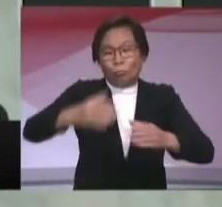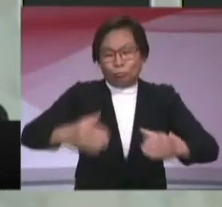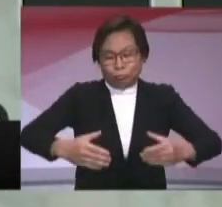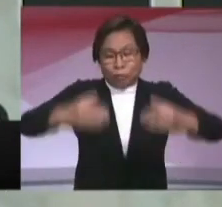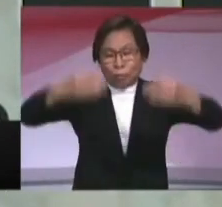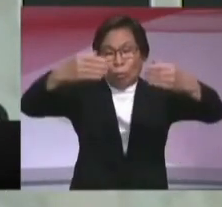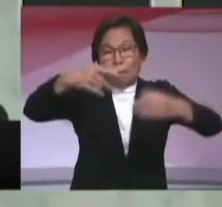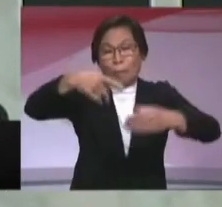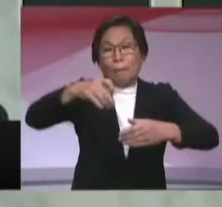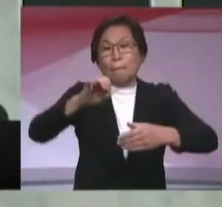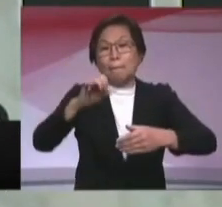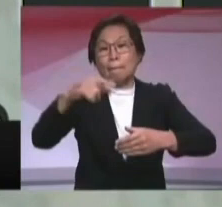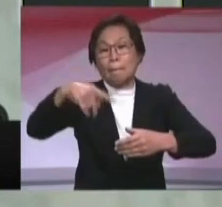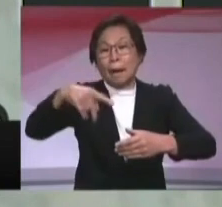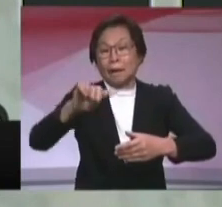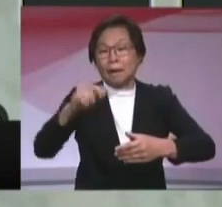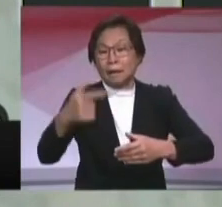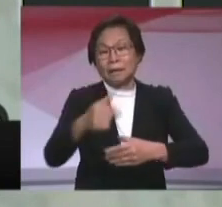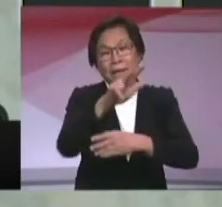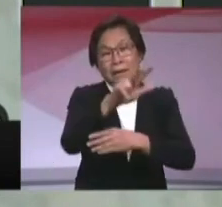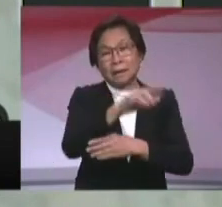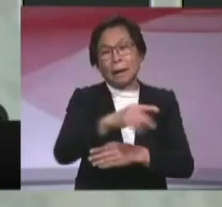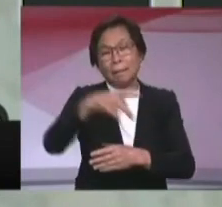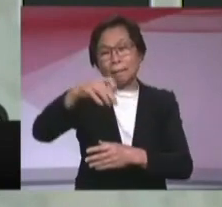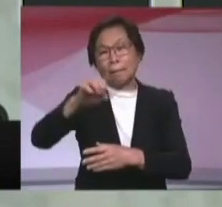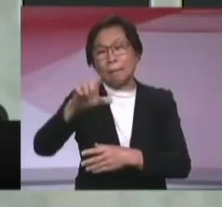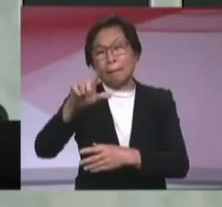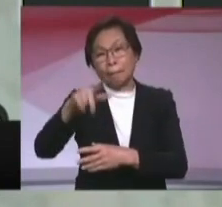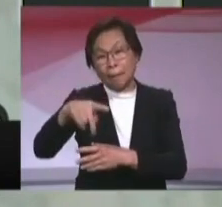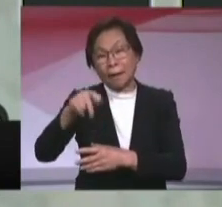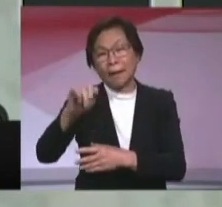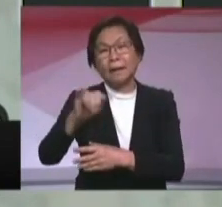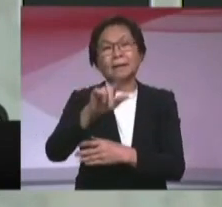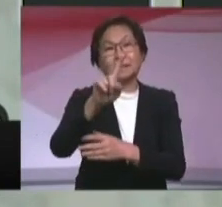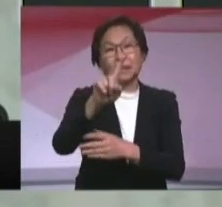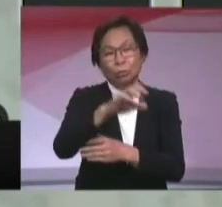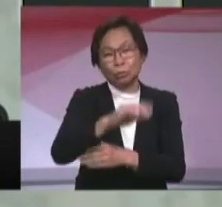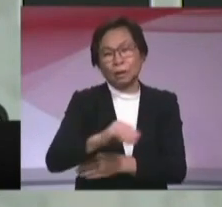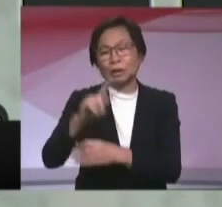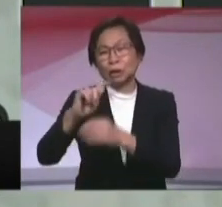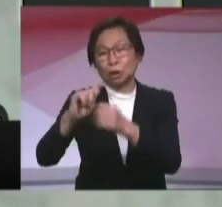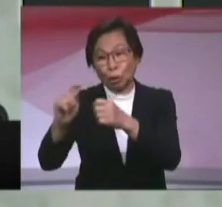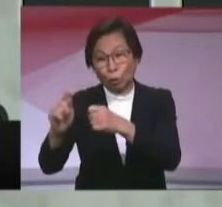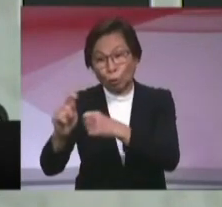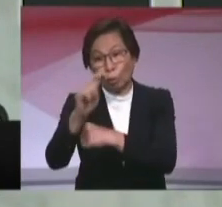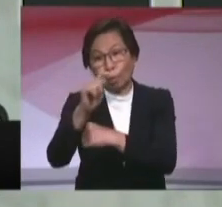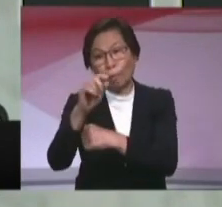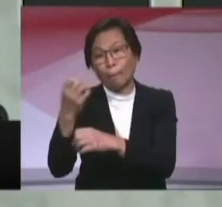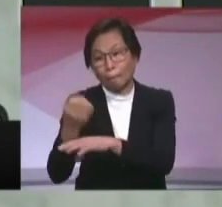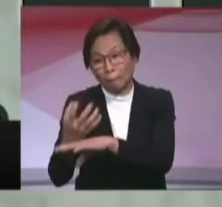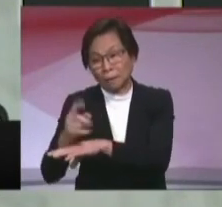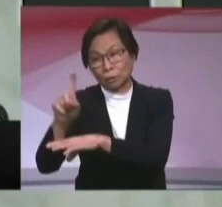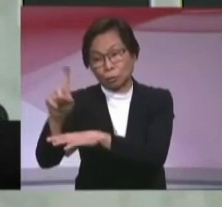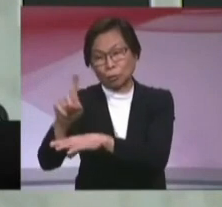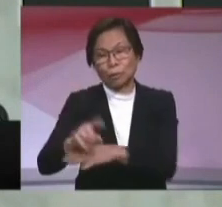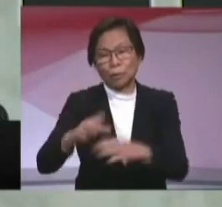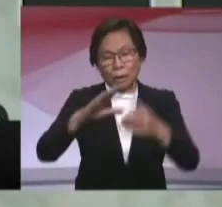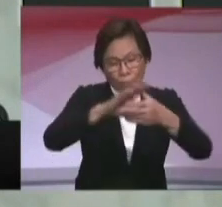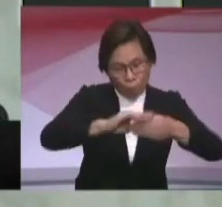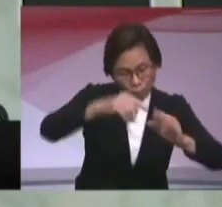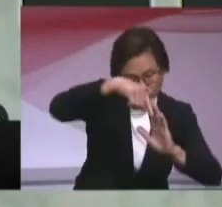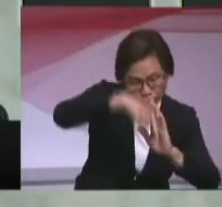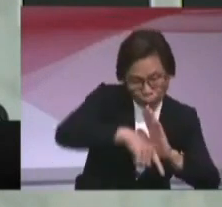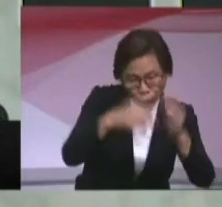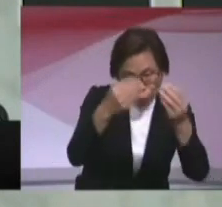3 kes, kluster Matabai 1 kes dan kluster Teluk Mas 1 kes. Perincian penuh jumlah